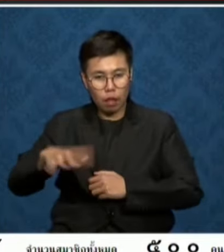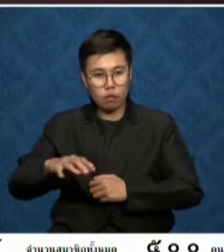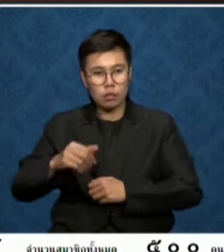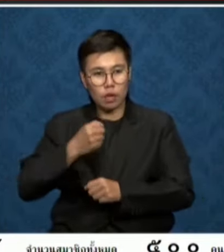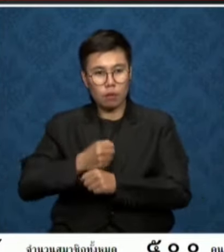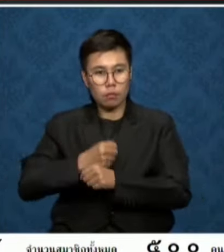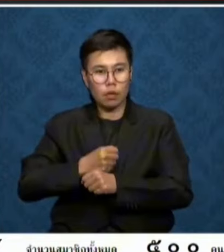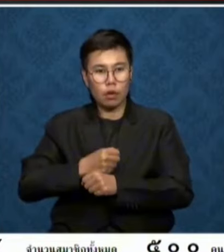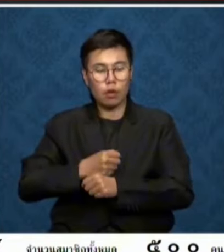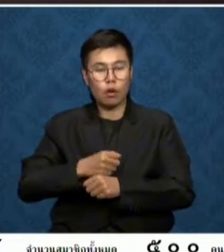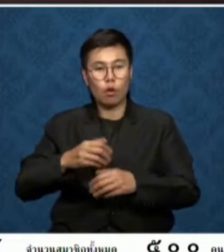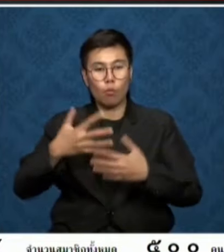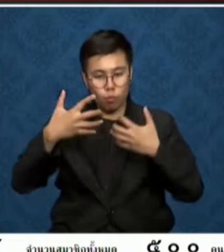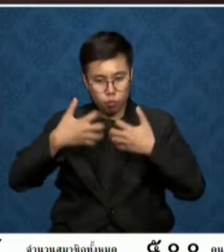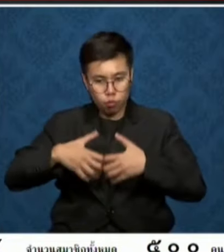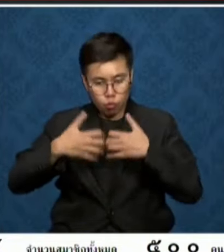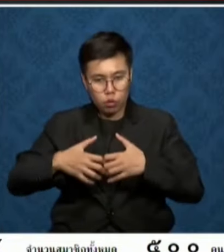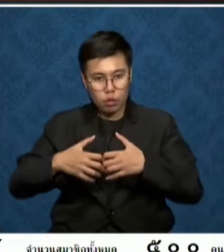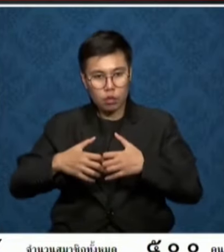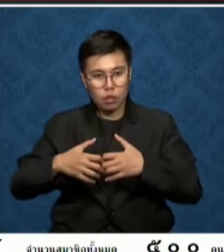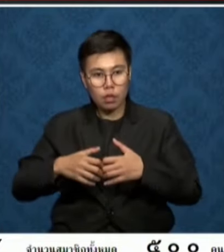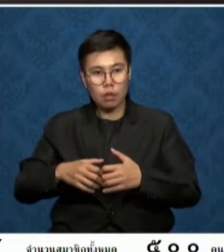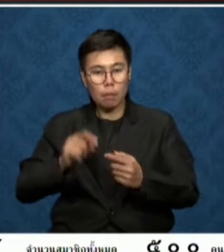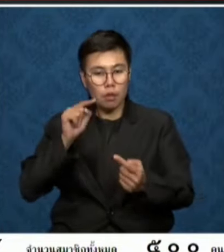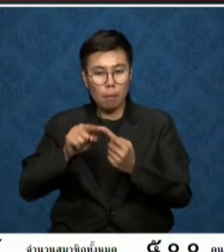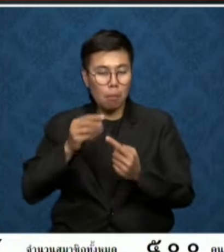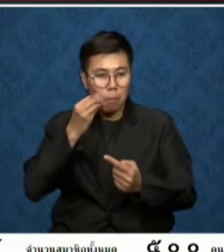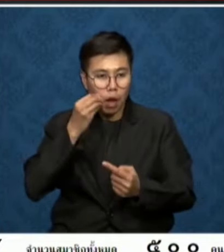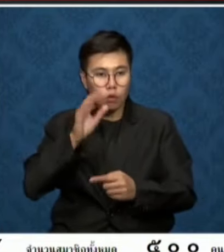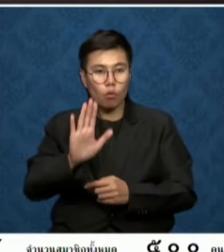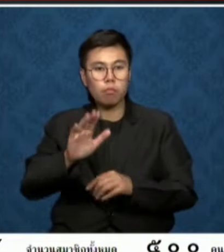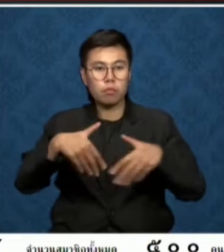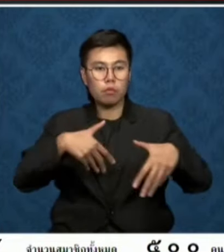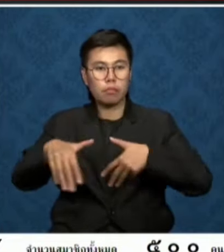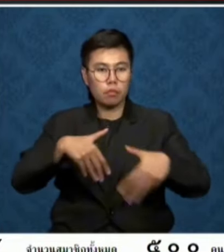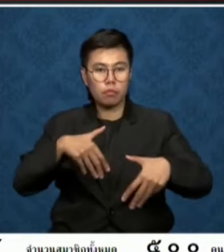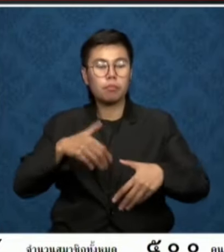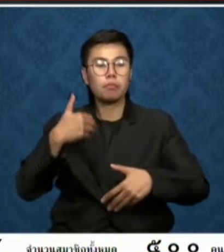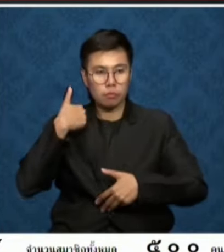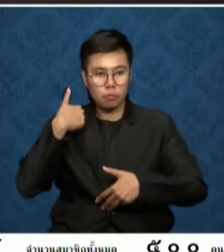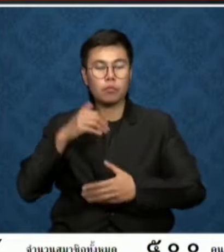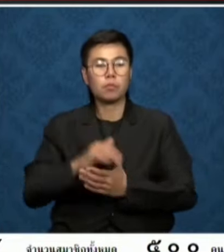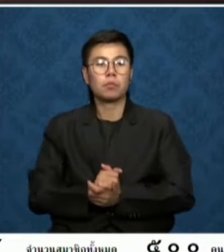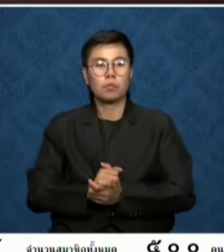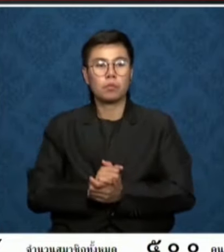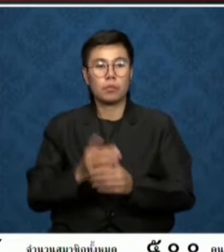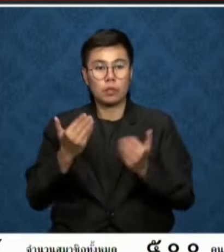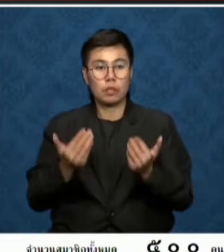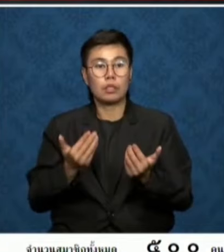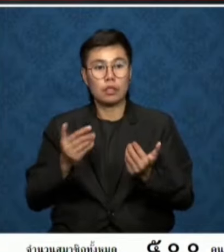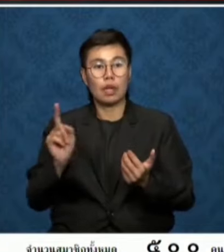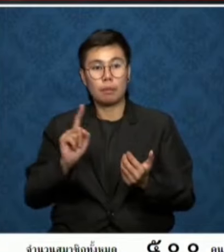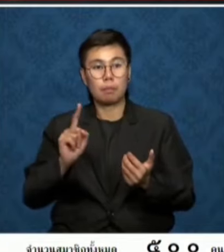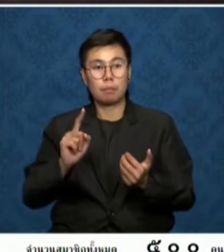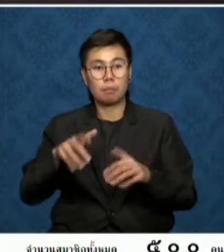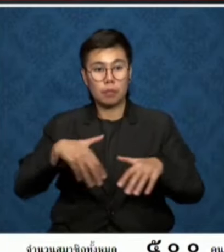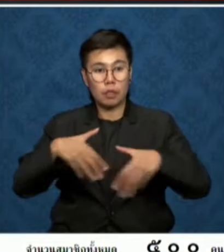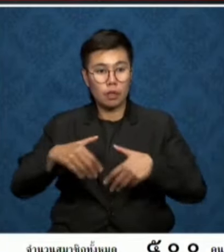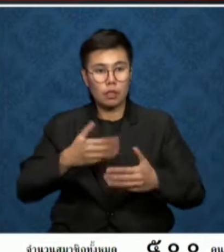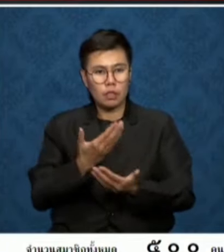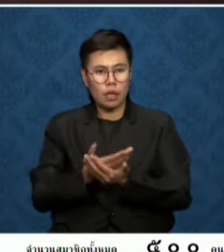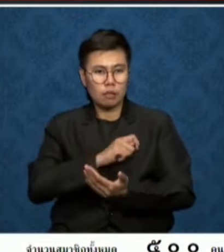งไฟฟ้าพวกนี้ผลิตกระแสไฟฟ้าไปยังบ้านเรือนให้กับพี่น้องประชาชนอีก แล้วอย่างนี้เราจะเรียกได้หรือไม่ครับว่าประชาชนต้องจ่